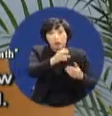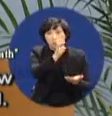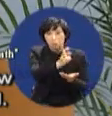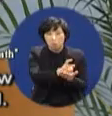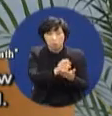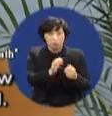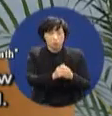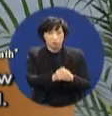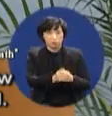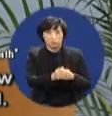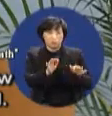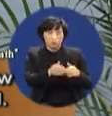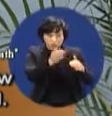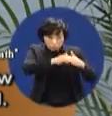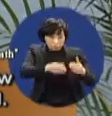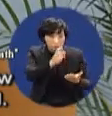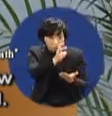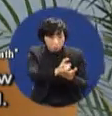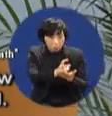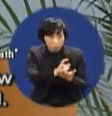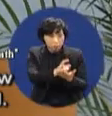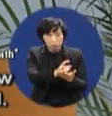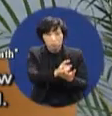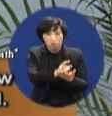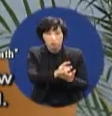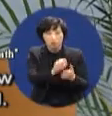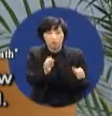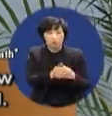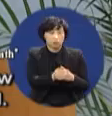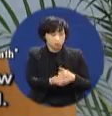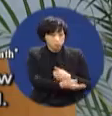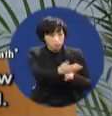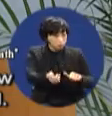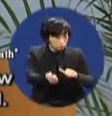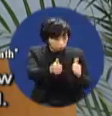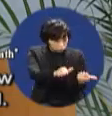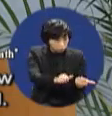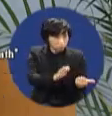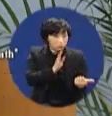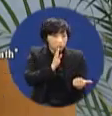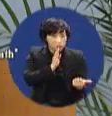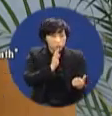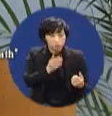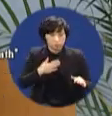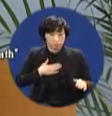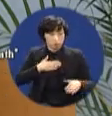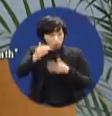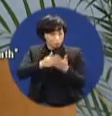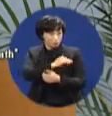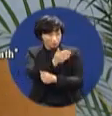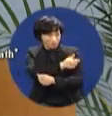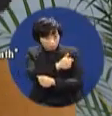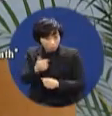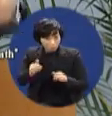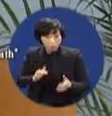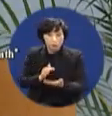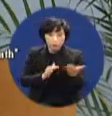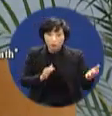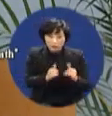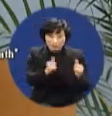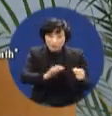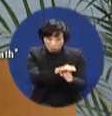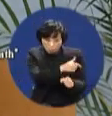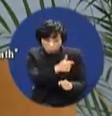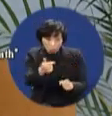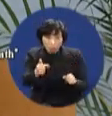법, 절대적인 법 속에 걸려서 너는 죽어야 하는데 내가 능력 있지 않냐? 너희들을 사랑하지